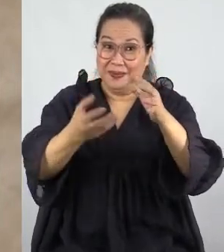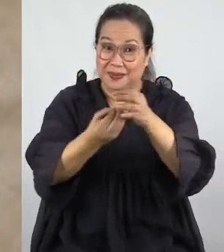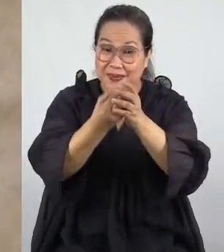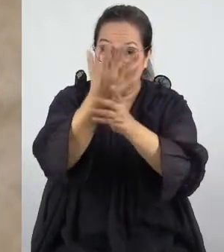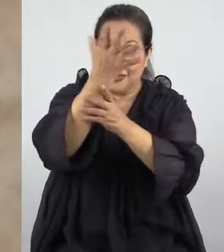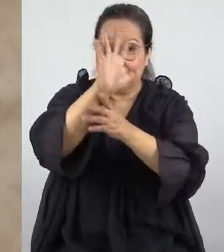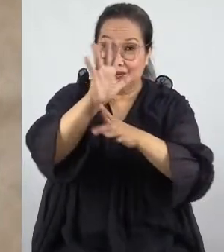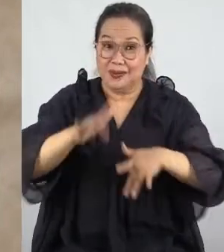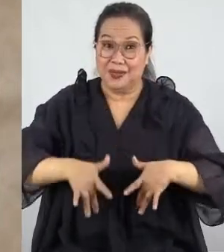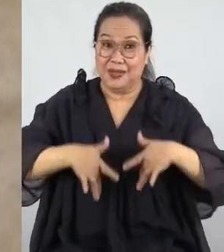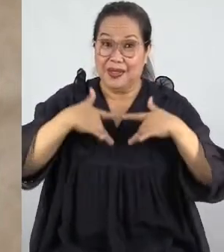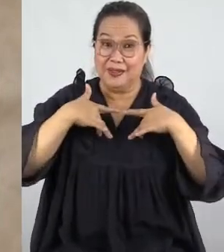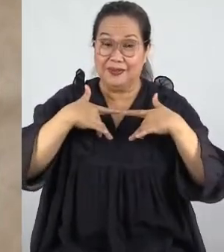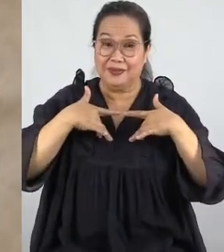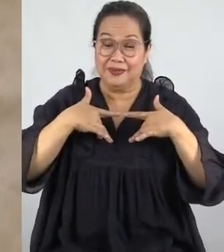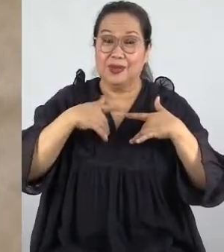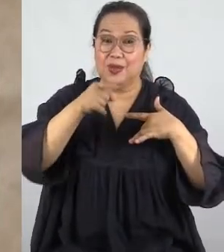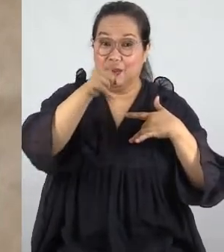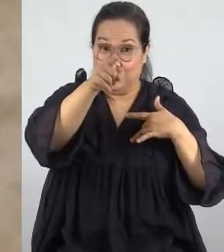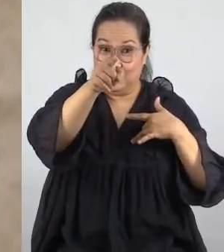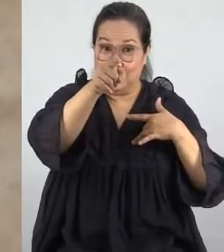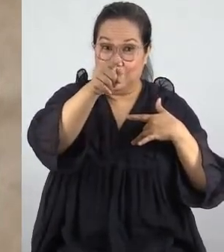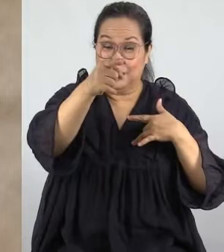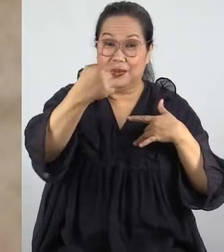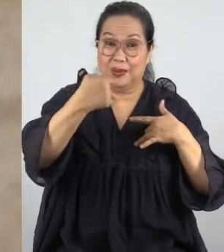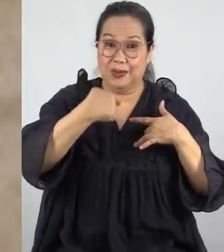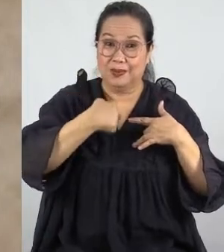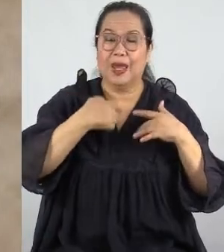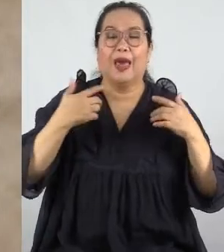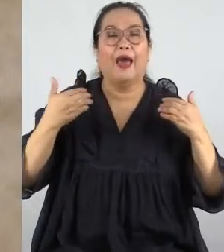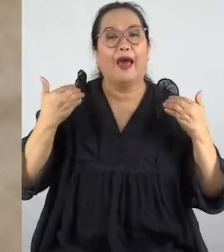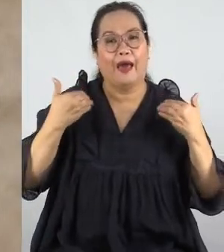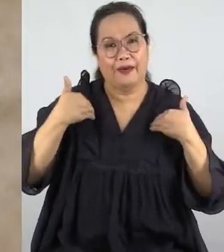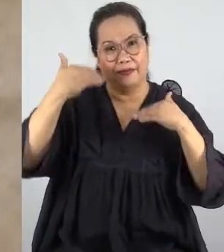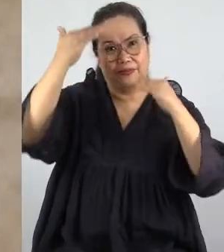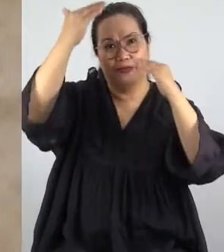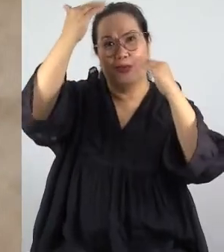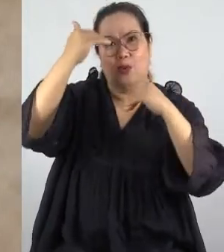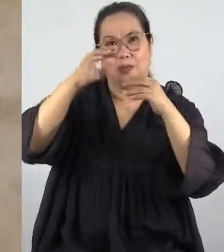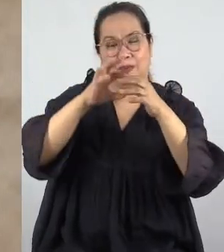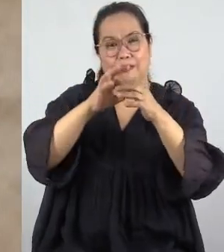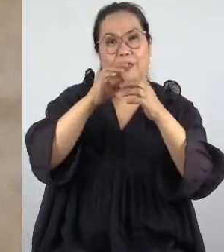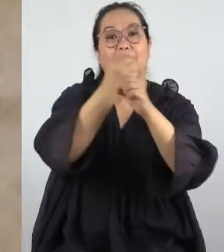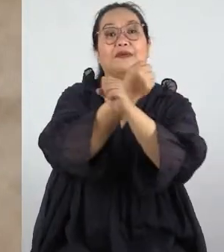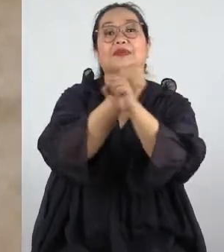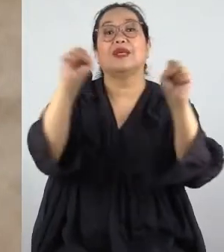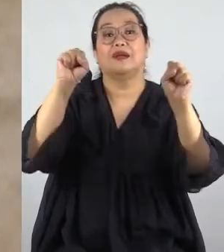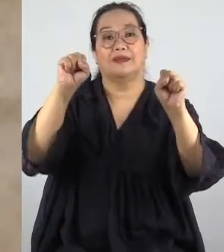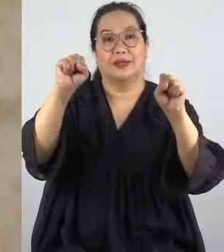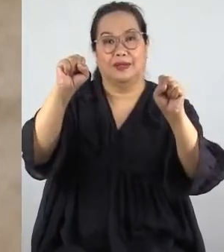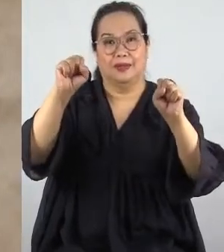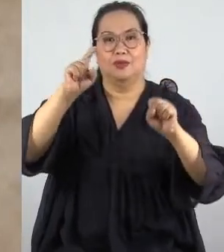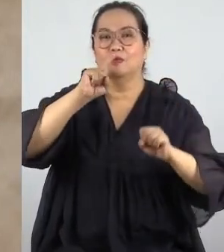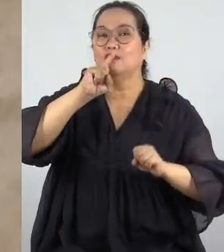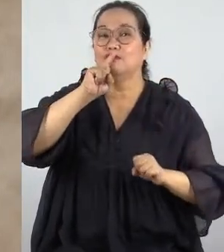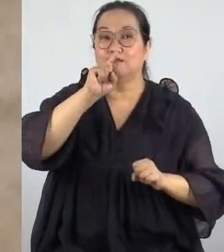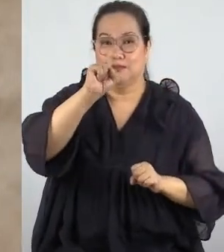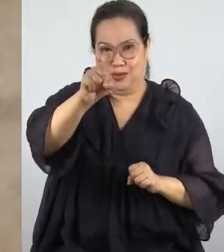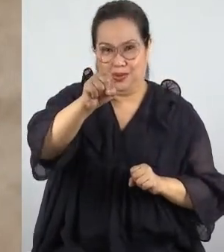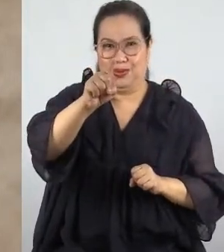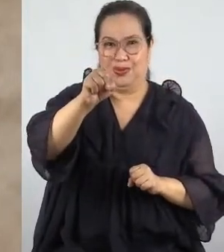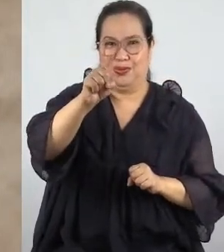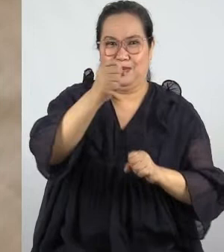buhay, kayo daw ay magkakaroon ng assurance of salvation. Yung totoong assurance